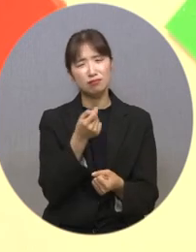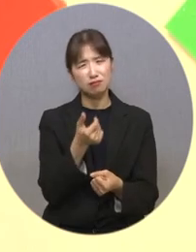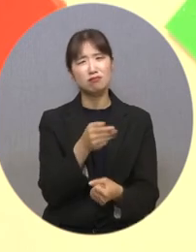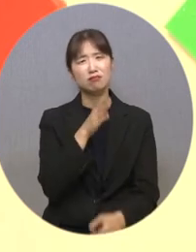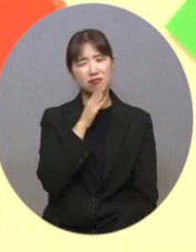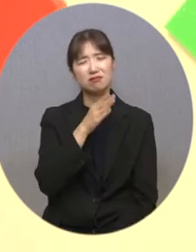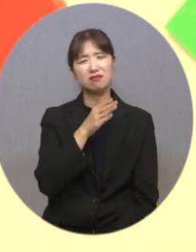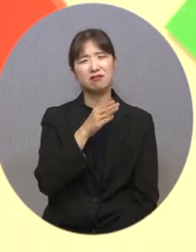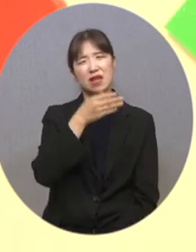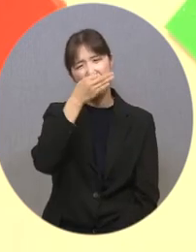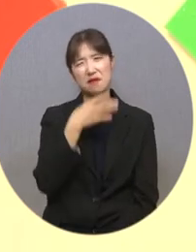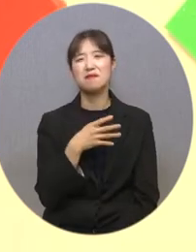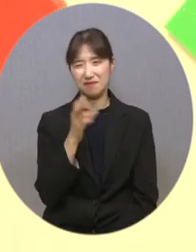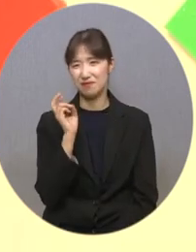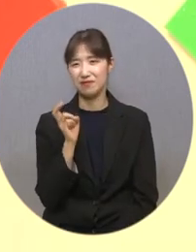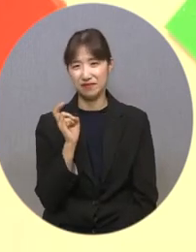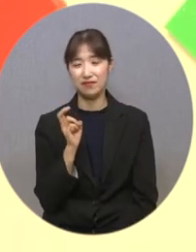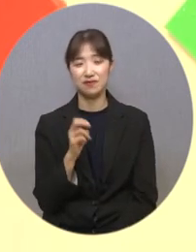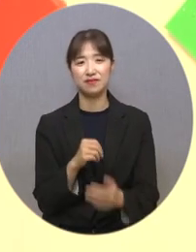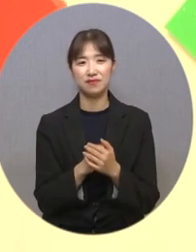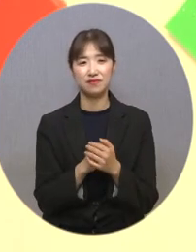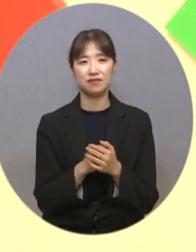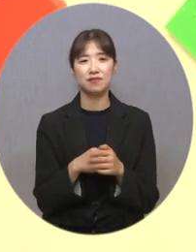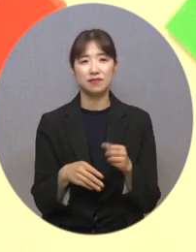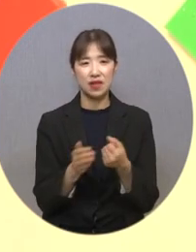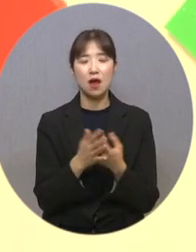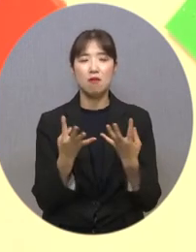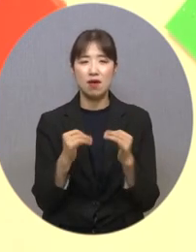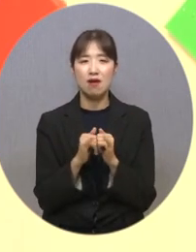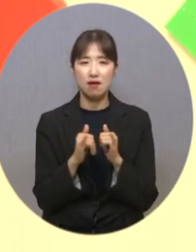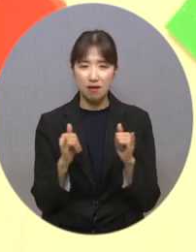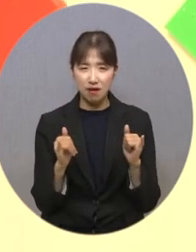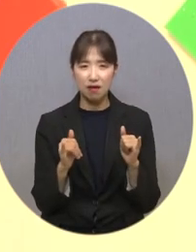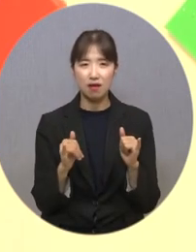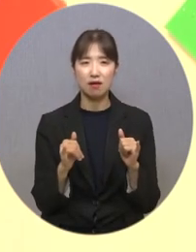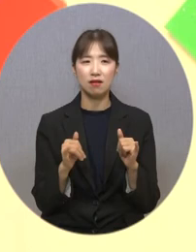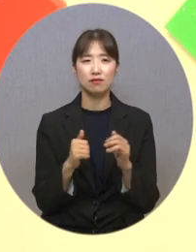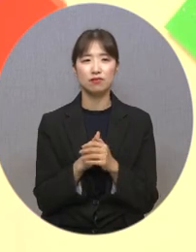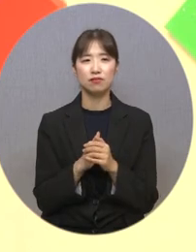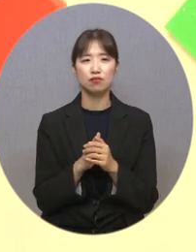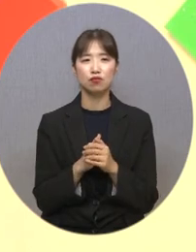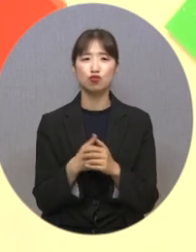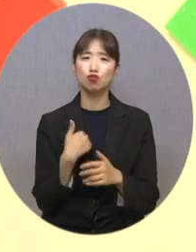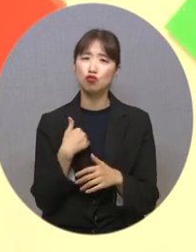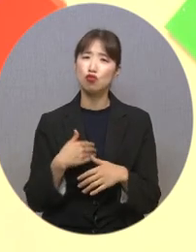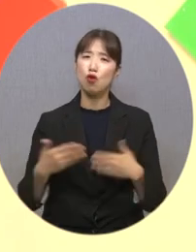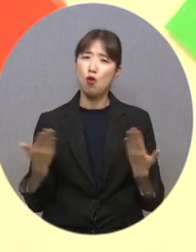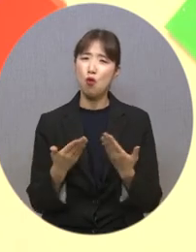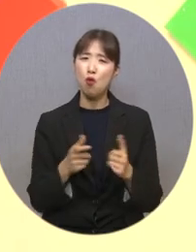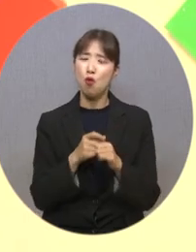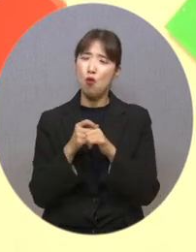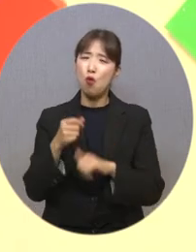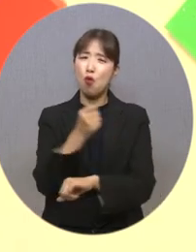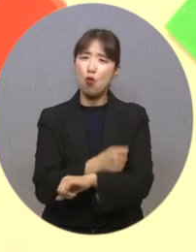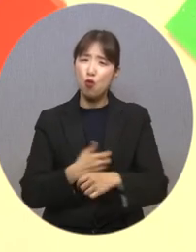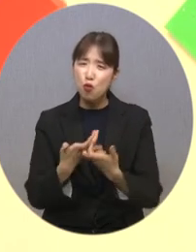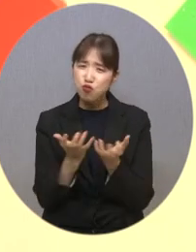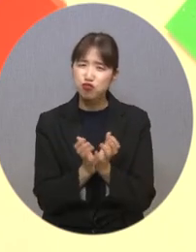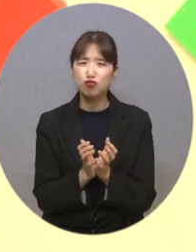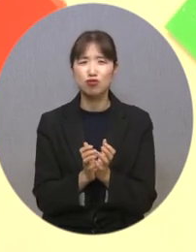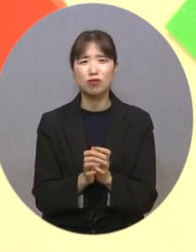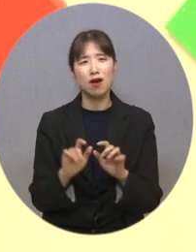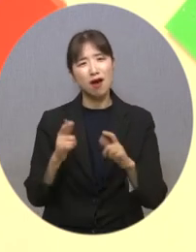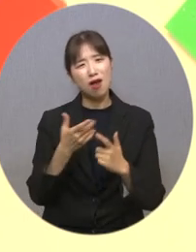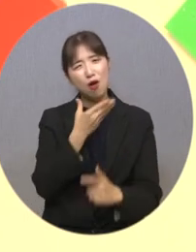부분들에서는 굉장히 힘든 부분들이죠. 네. 그래서 많은 분들은 또 이게 우리가 고용 노동 문제 또는